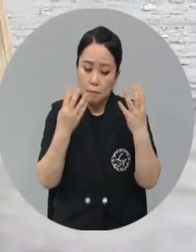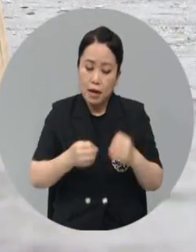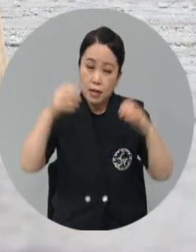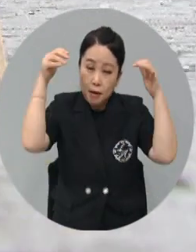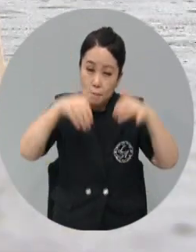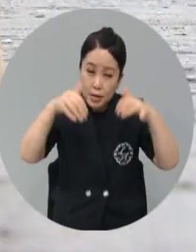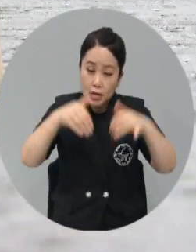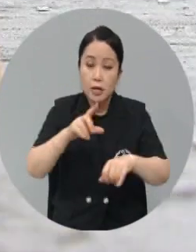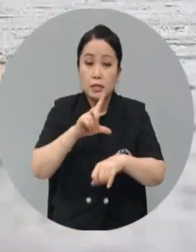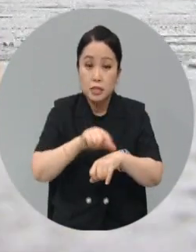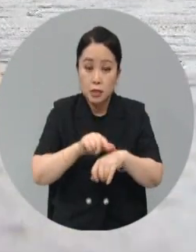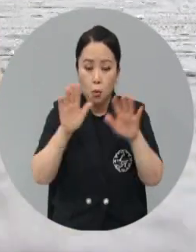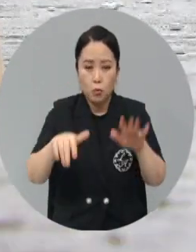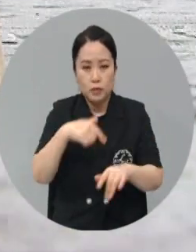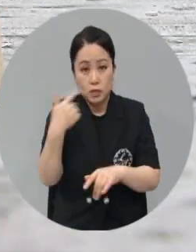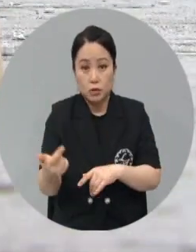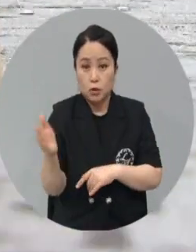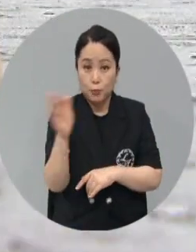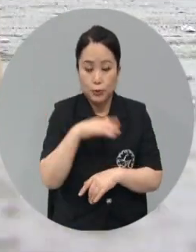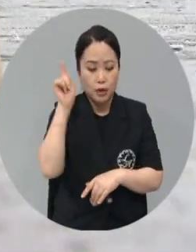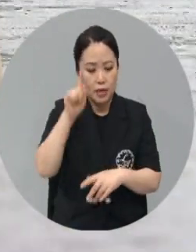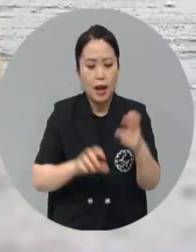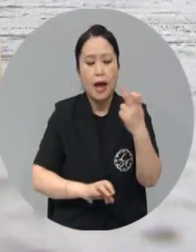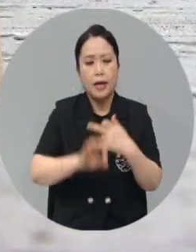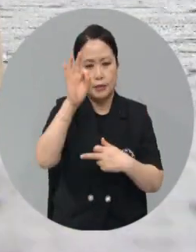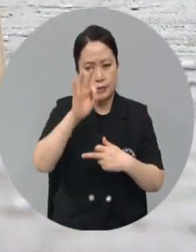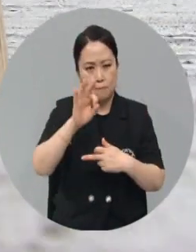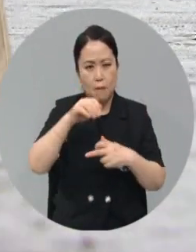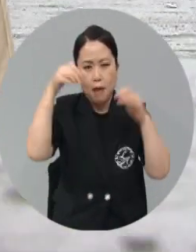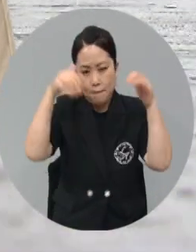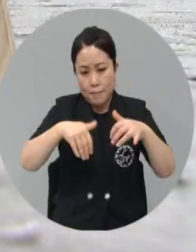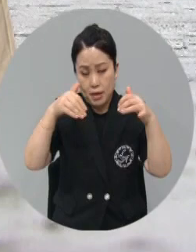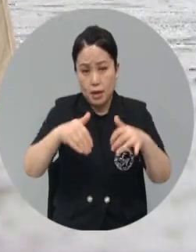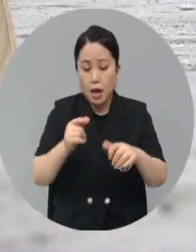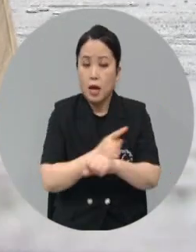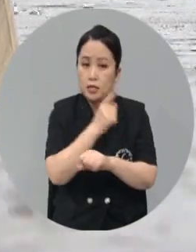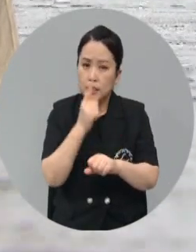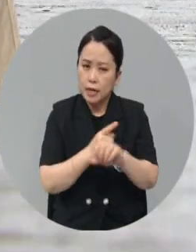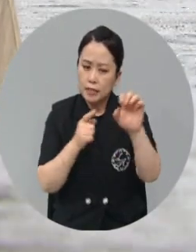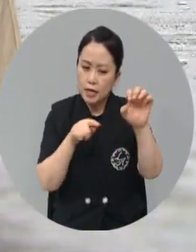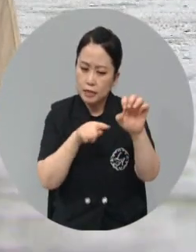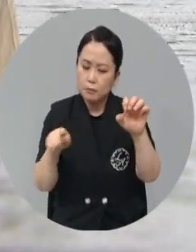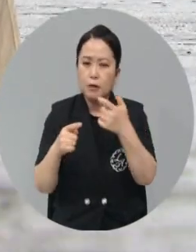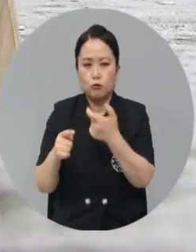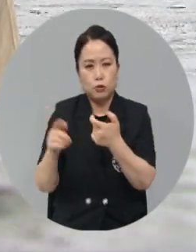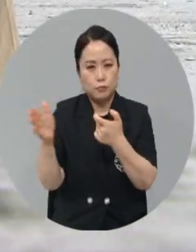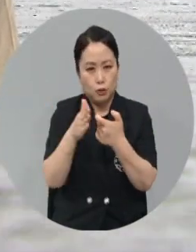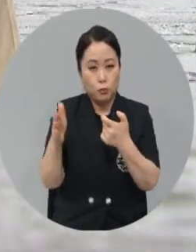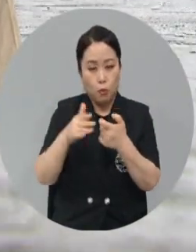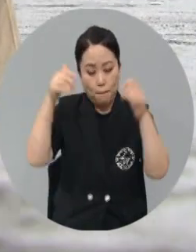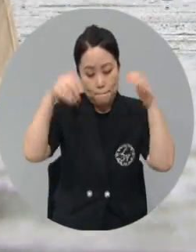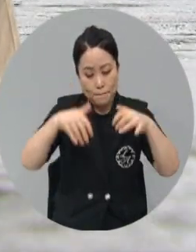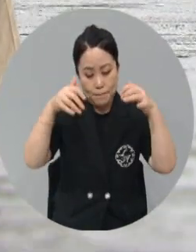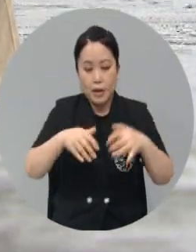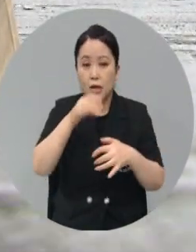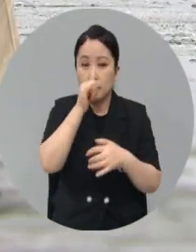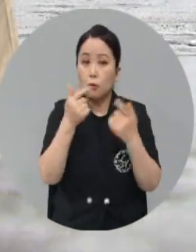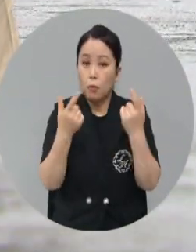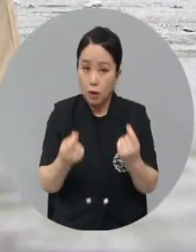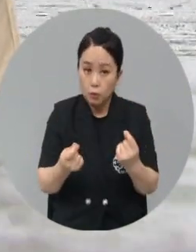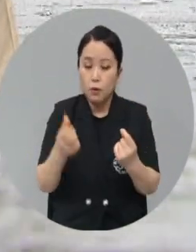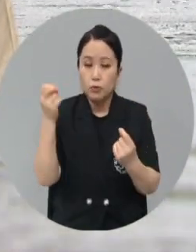시기는 오늘 저녁부터 내일 오전 사이가 되겠습니다. 시간당 40에서 60mm 안팎의 장대비가